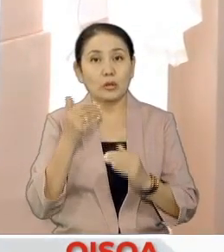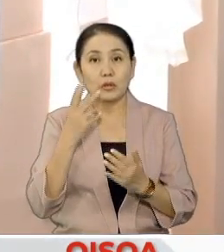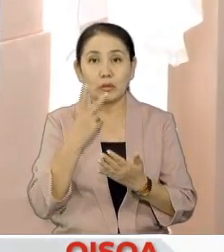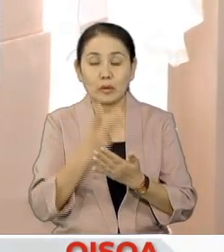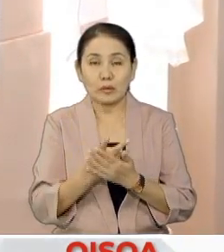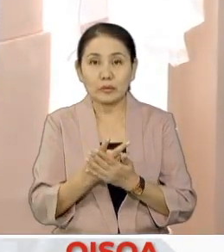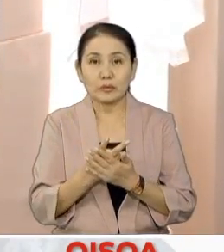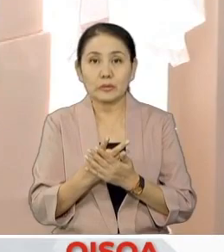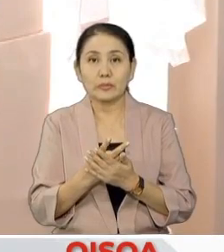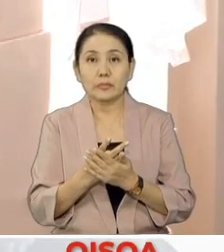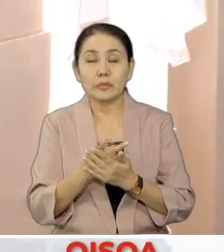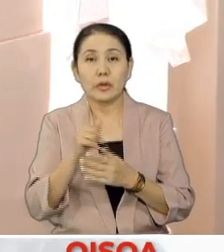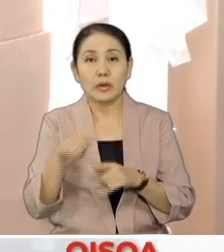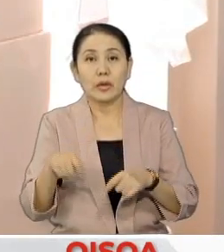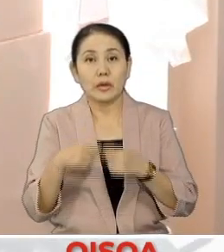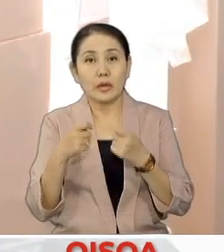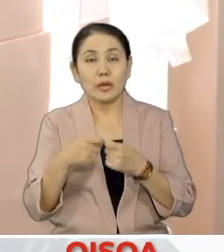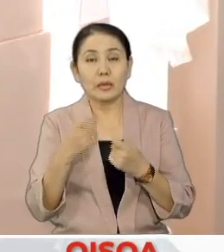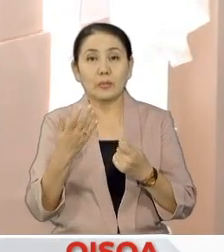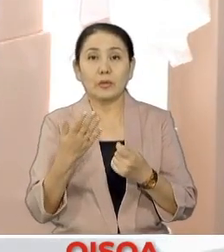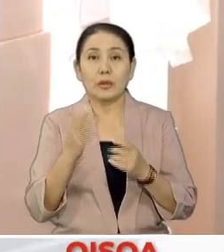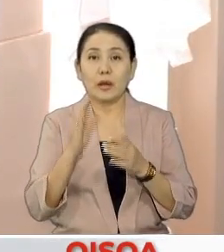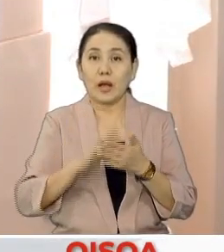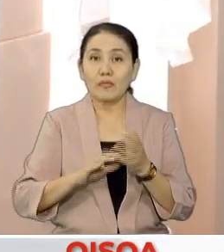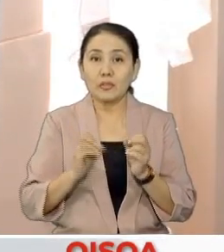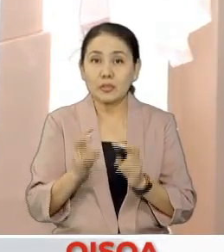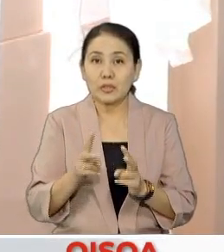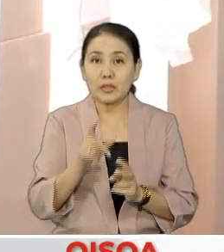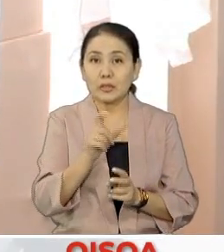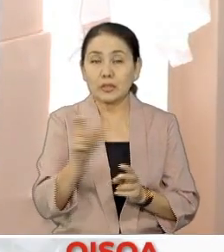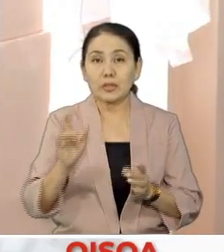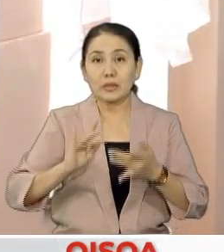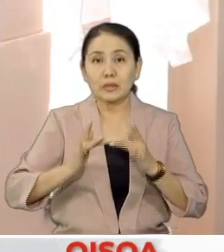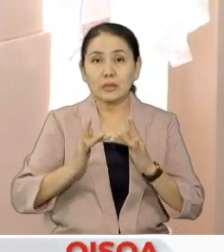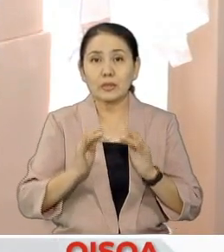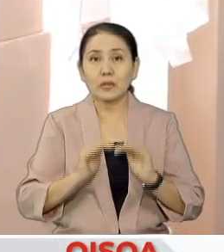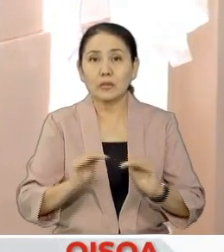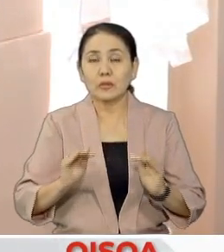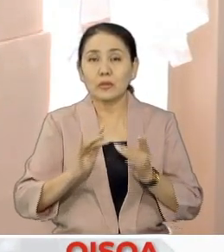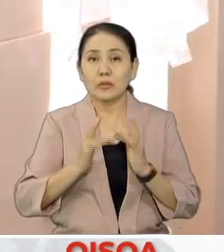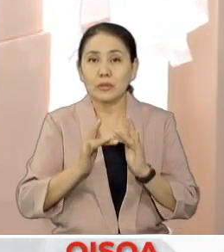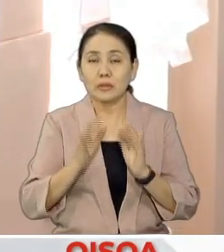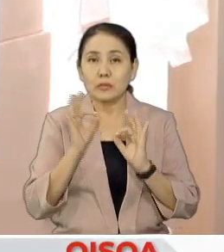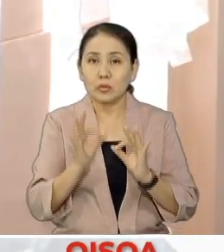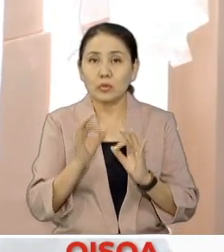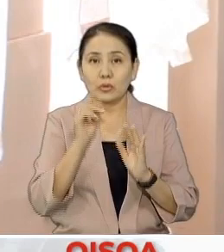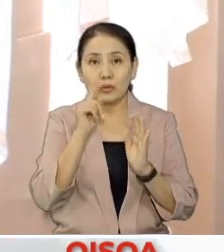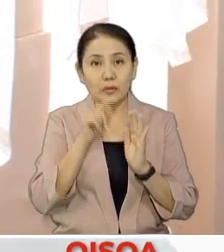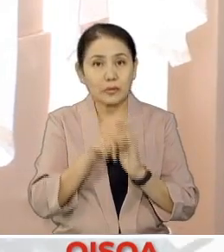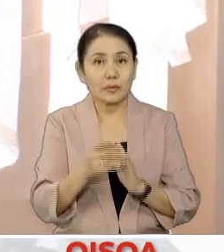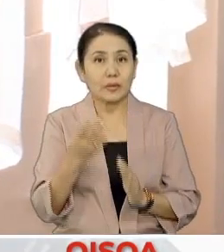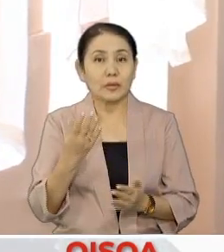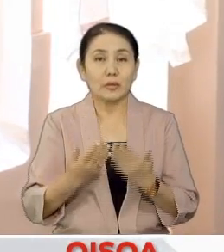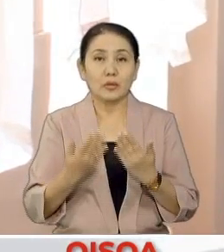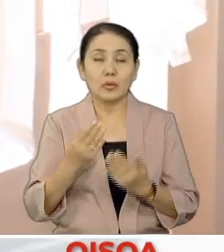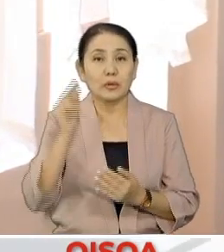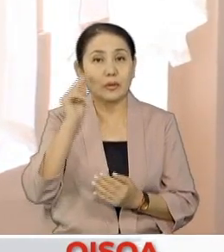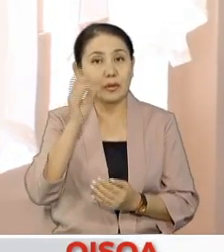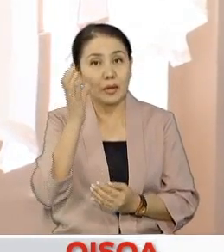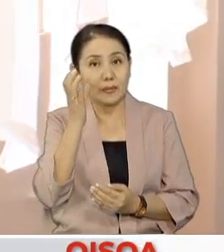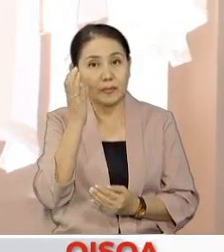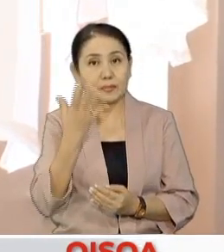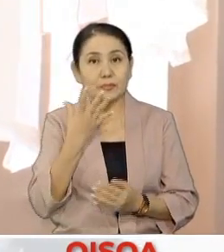olish, kiber xavfsizlik qoidalari, o'quvchilarni internetdan to'g'ri foydalanishlari, ilm yo'lida ham,